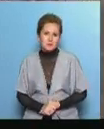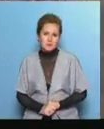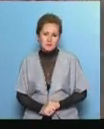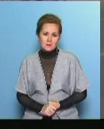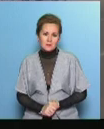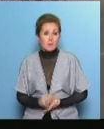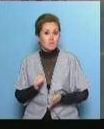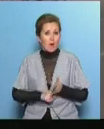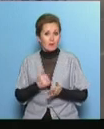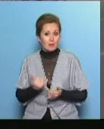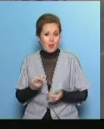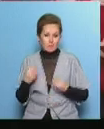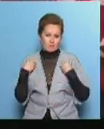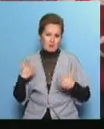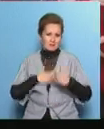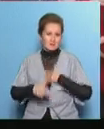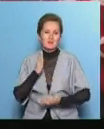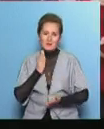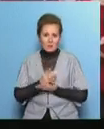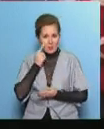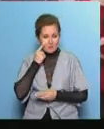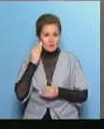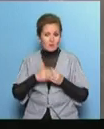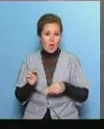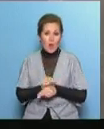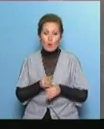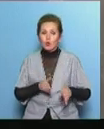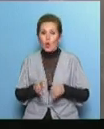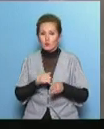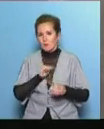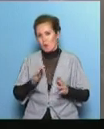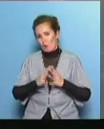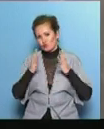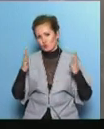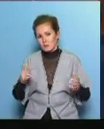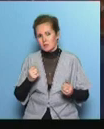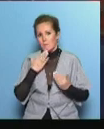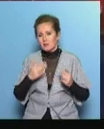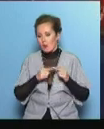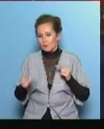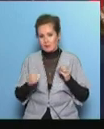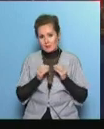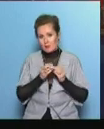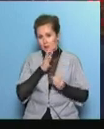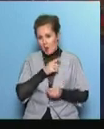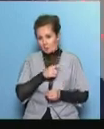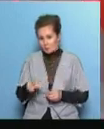Повод для праздника есть. В Глазове завершился ремонт дорог, самые масштабные за последние десятки лет.